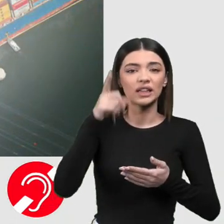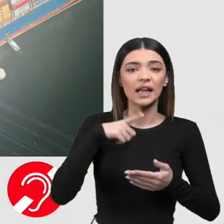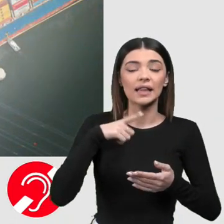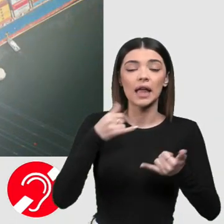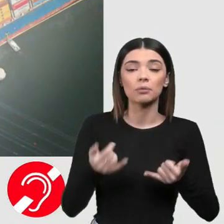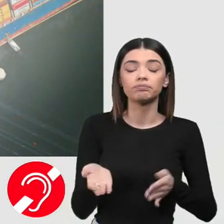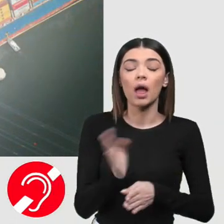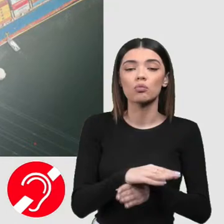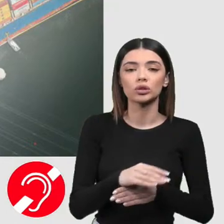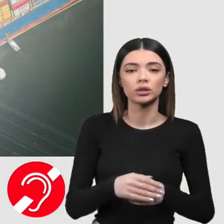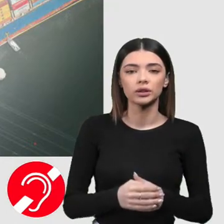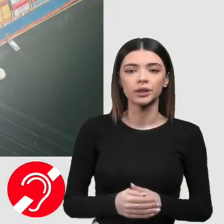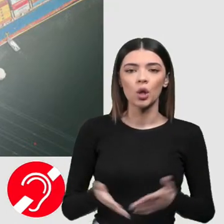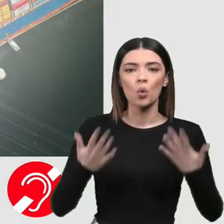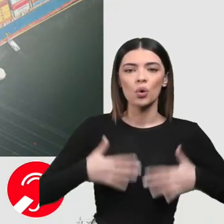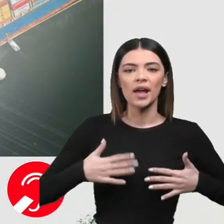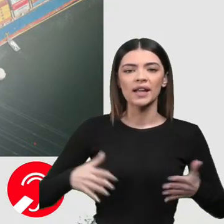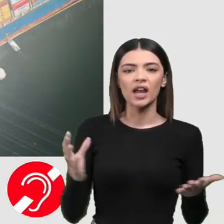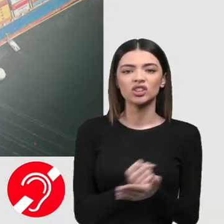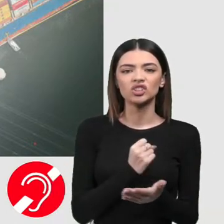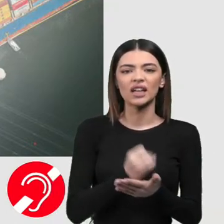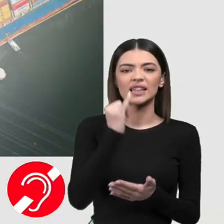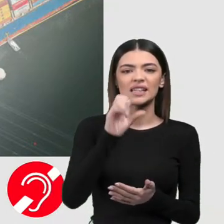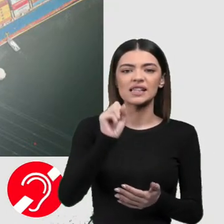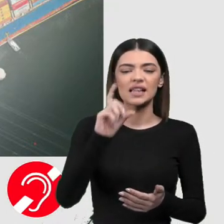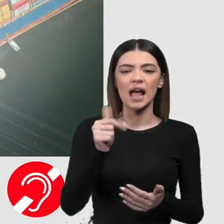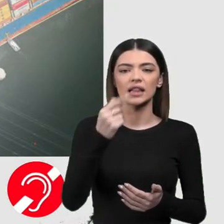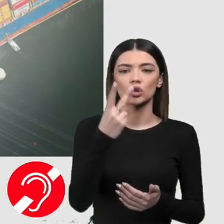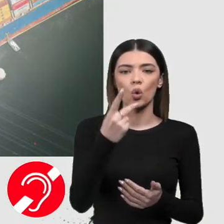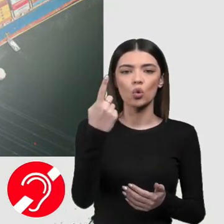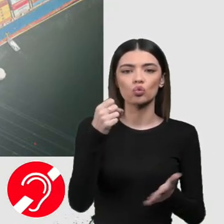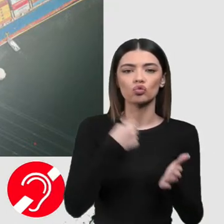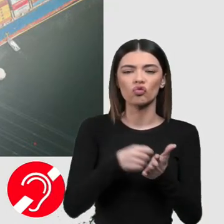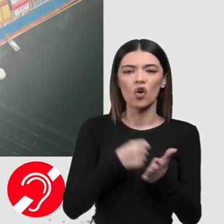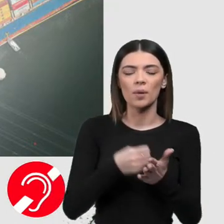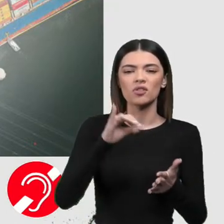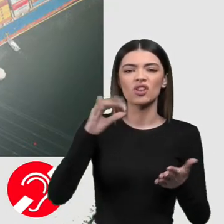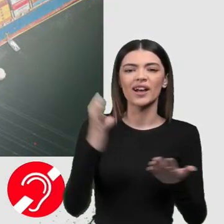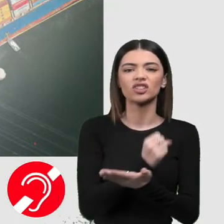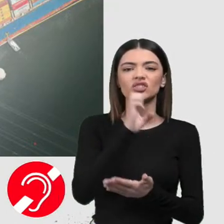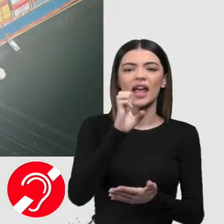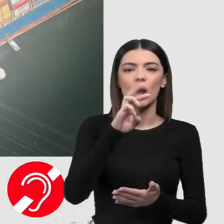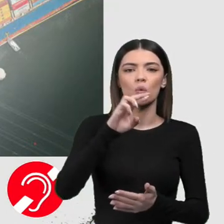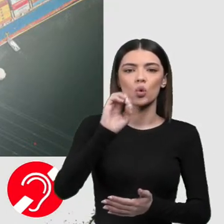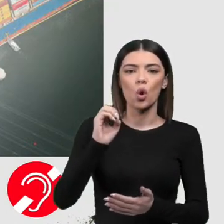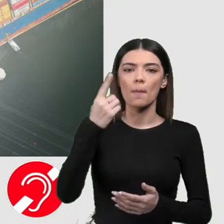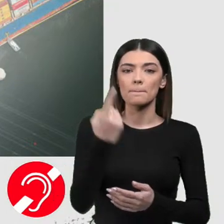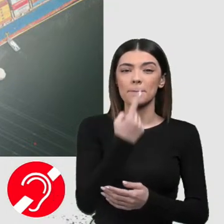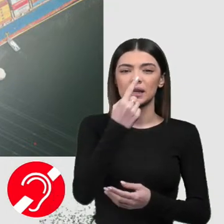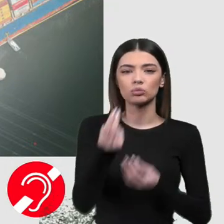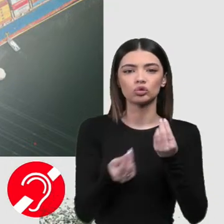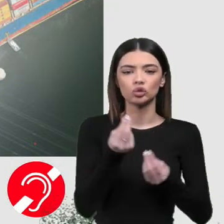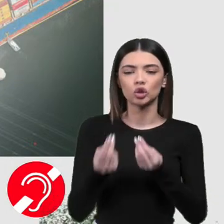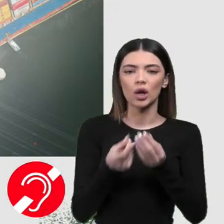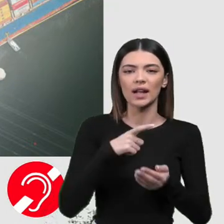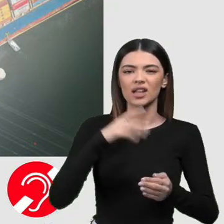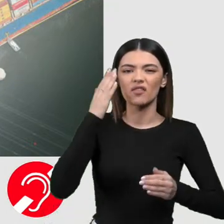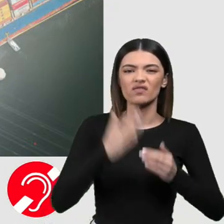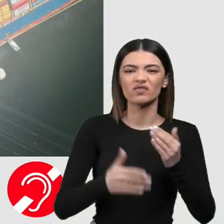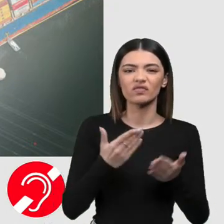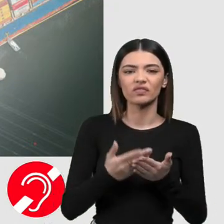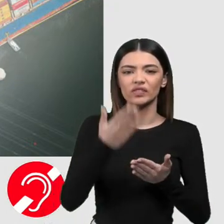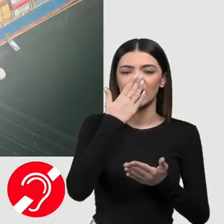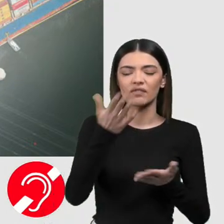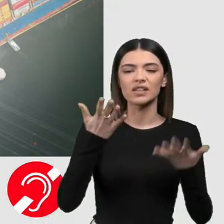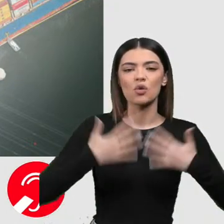că aceste persoane au decedat. Și Ucraina a câștigat cu Islanda scor 2-1 și s-a calificat la Euro. Primul meci al tricolorilor la